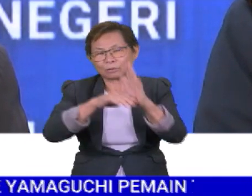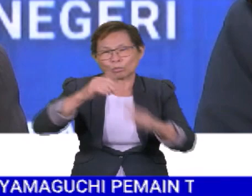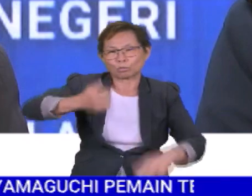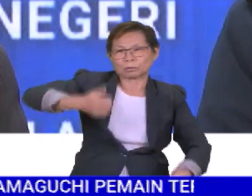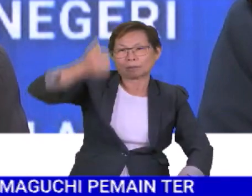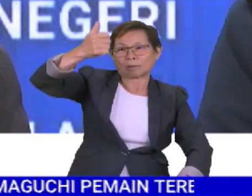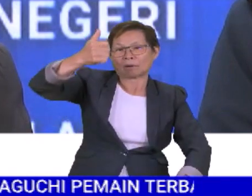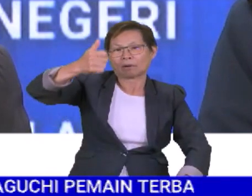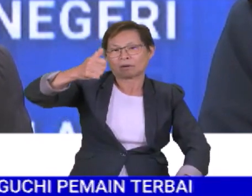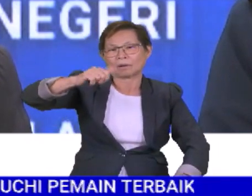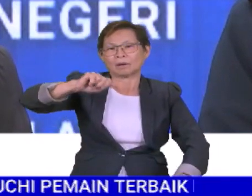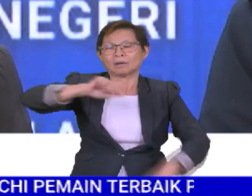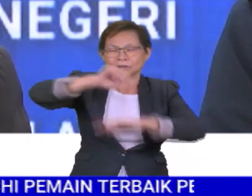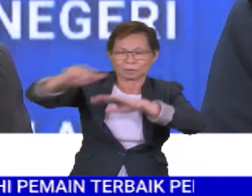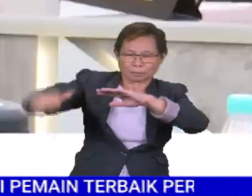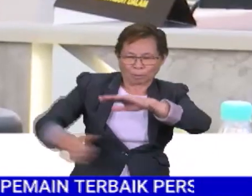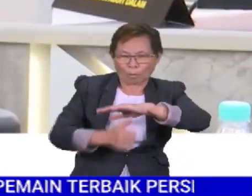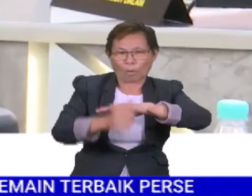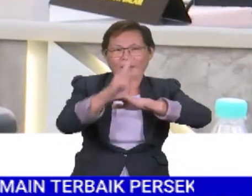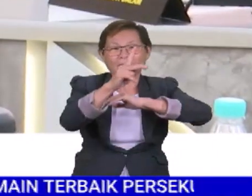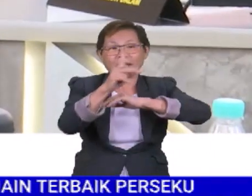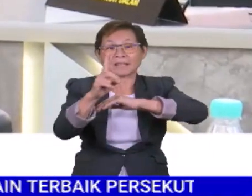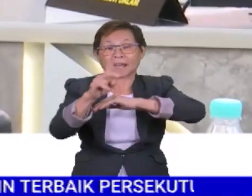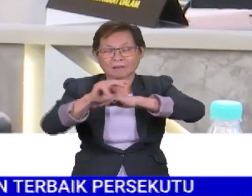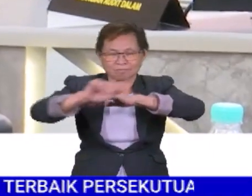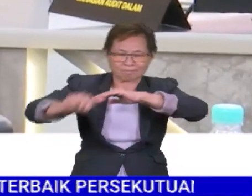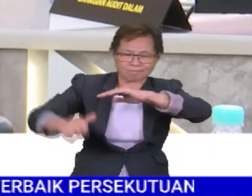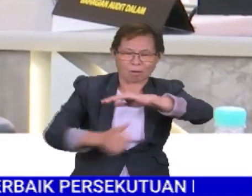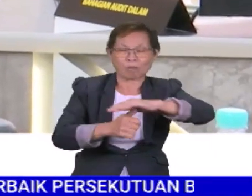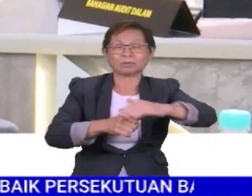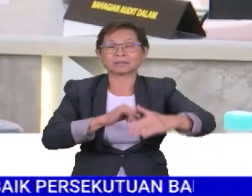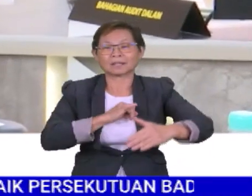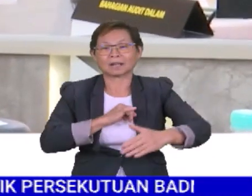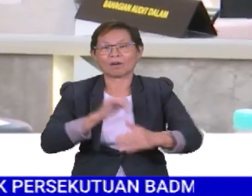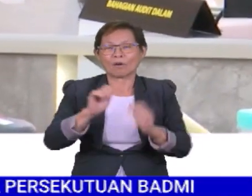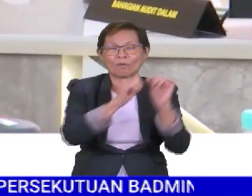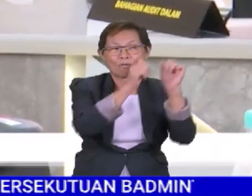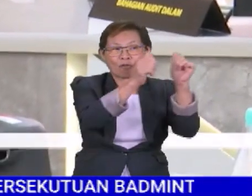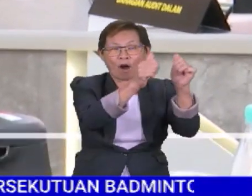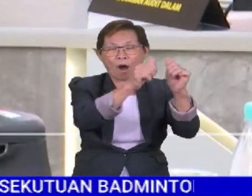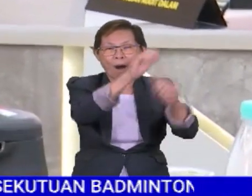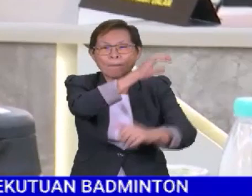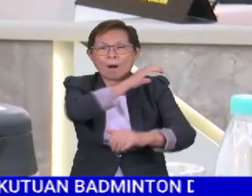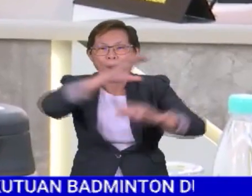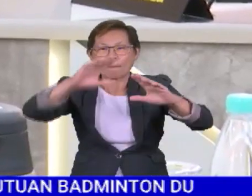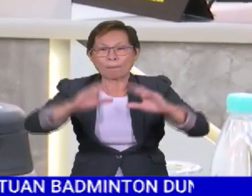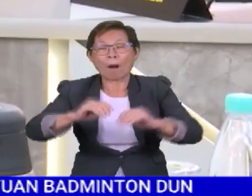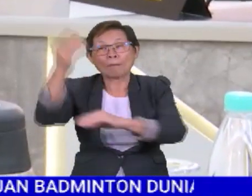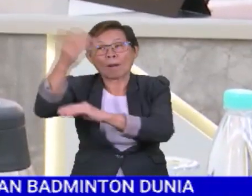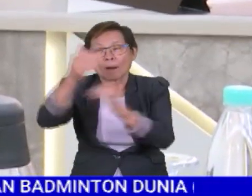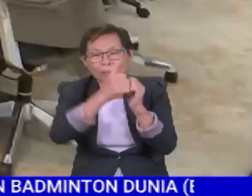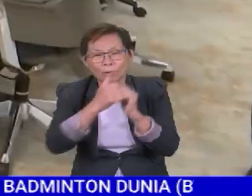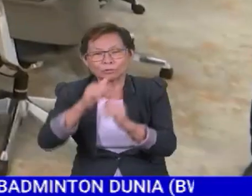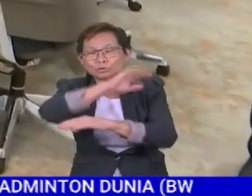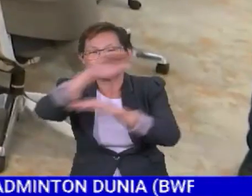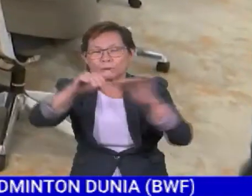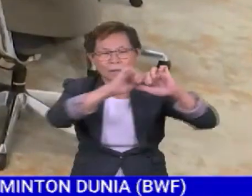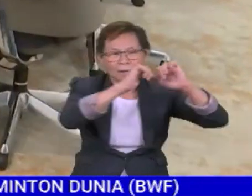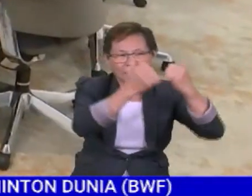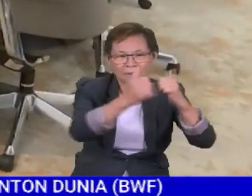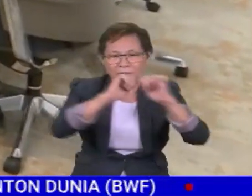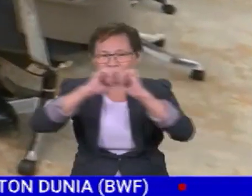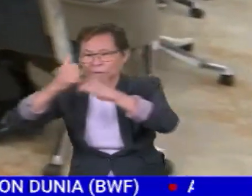utama di bawah bumbung terdahulu beliau mempengaruhi bersama semua